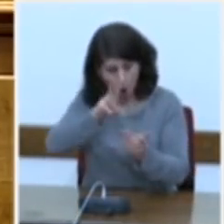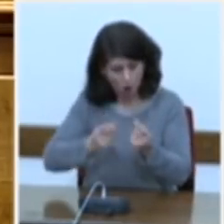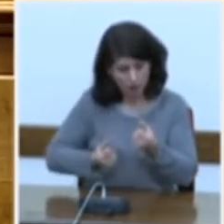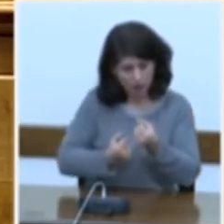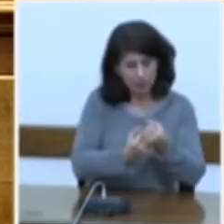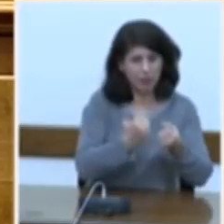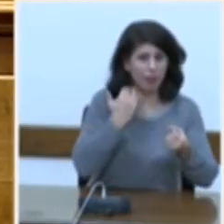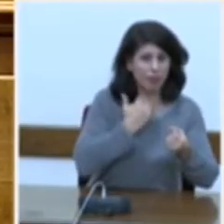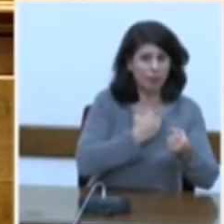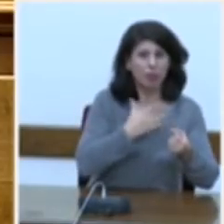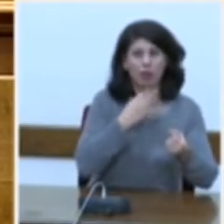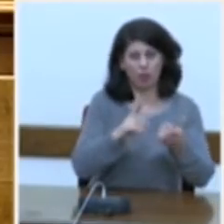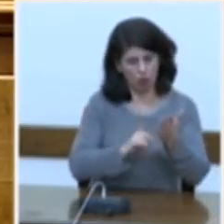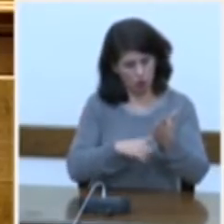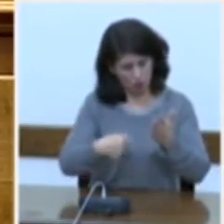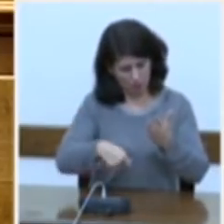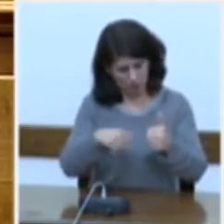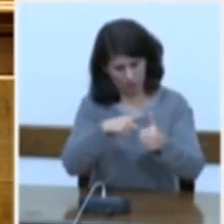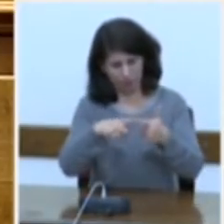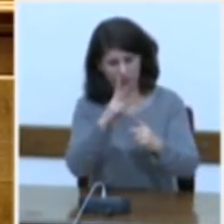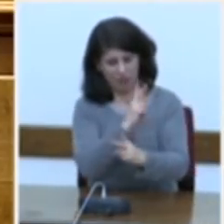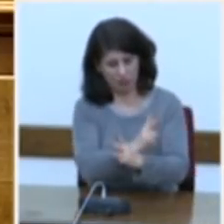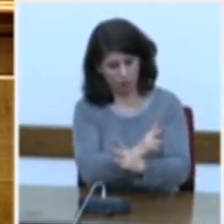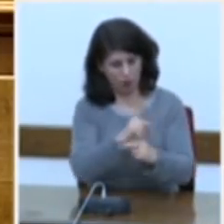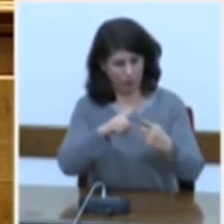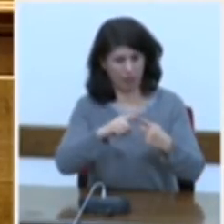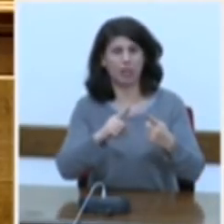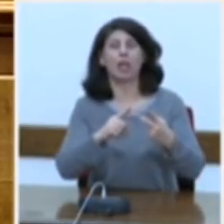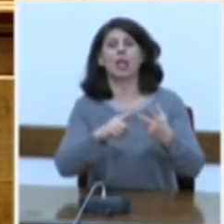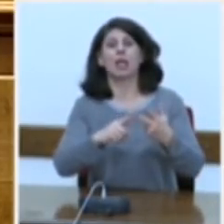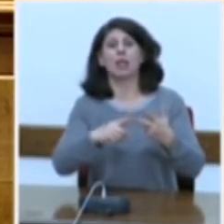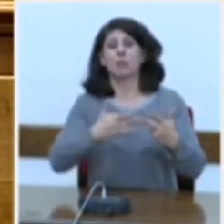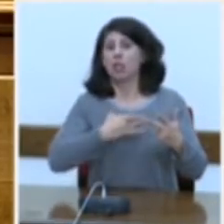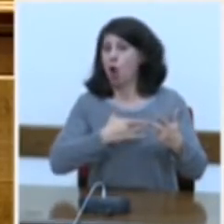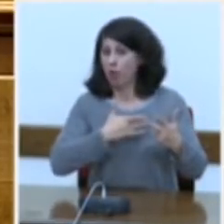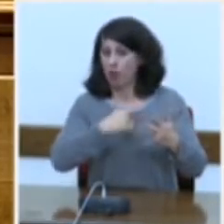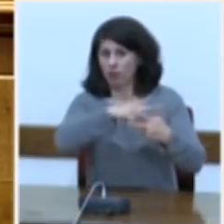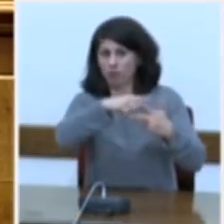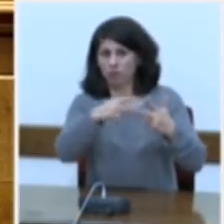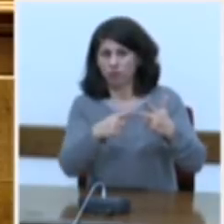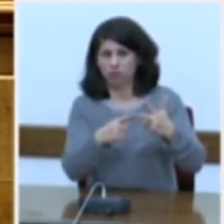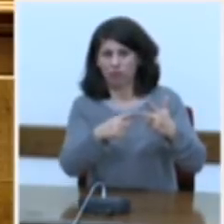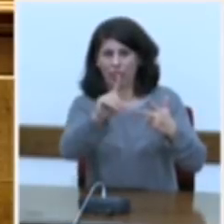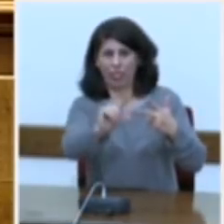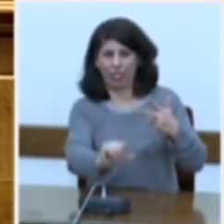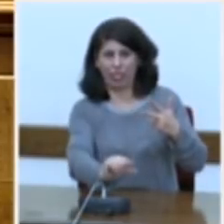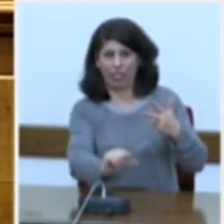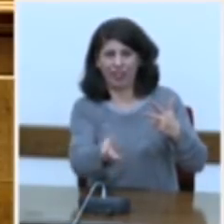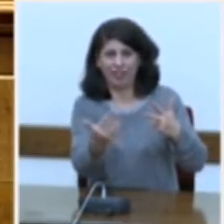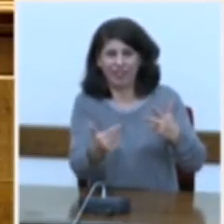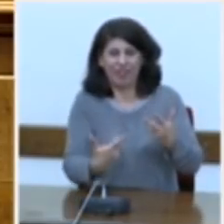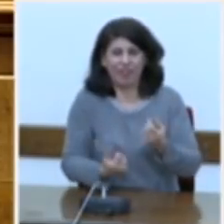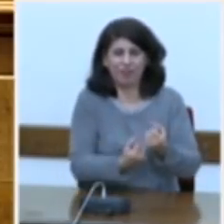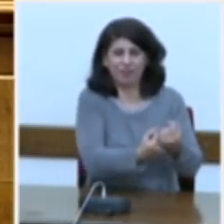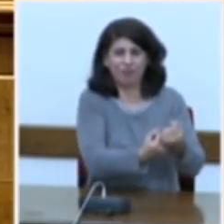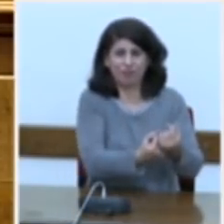θυμάτων, δηλαδή νομική, συμβουλευτική, ψυχολογική, παραμένουν εντελώς υποστελεχωμένες.